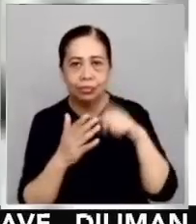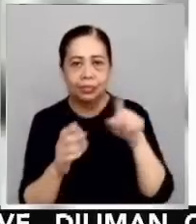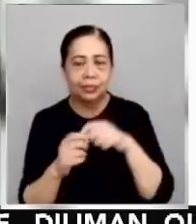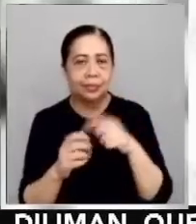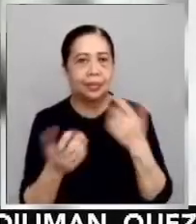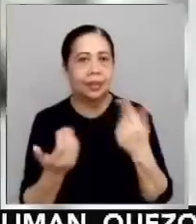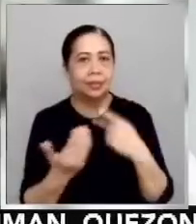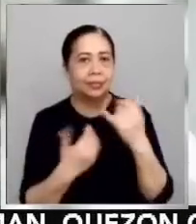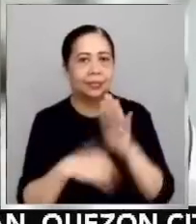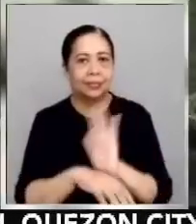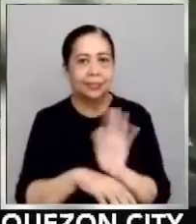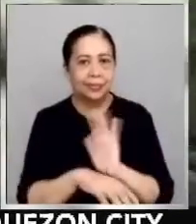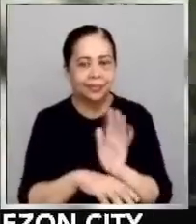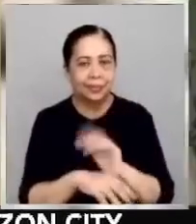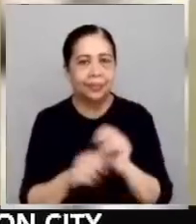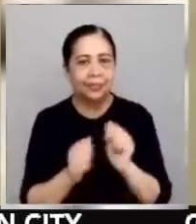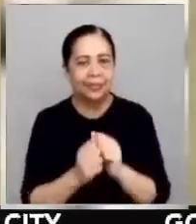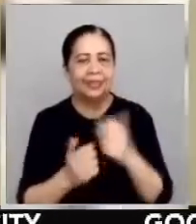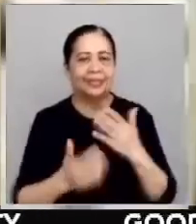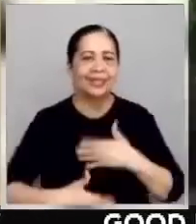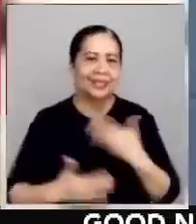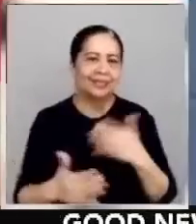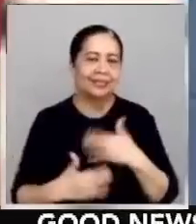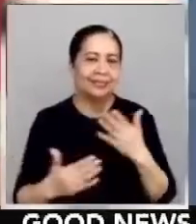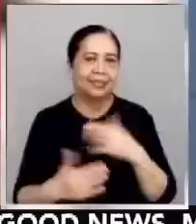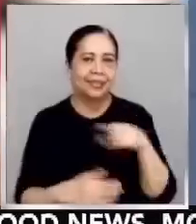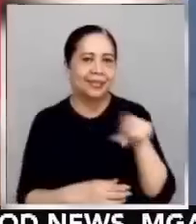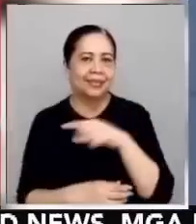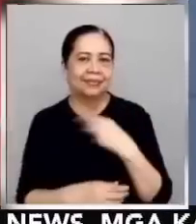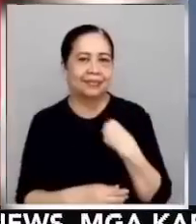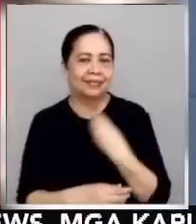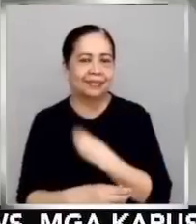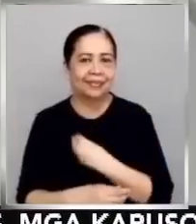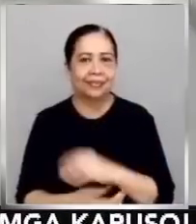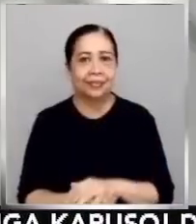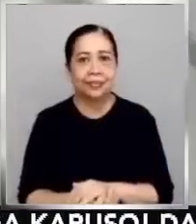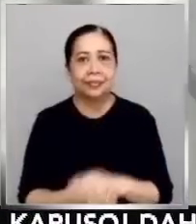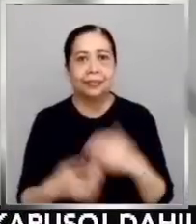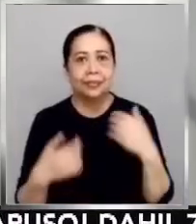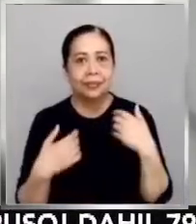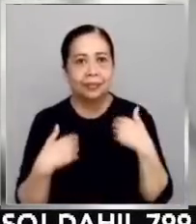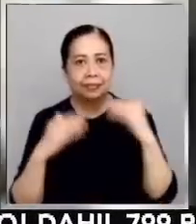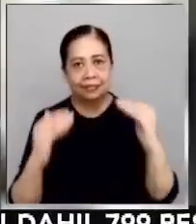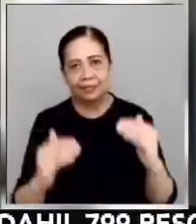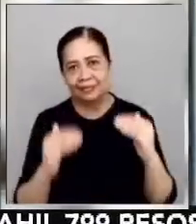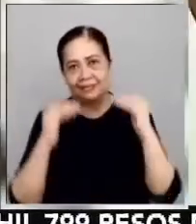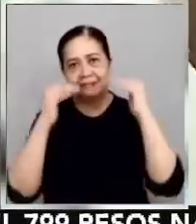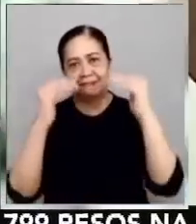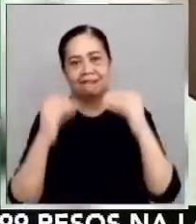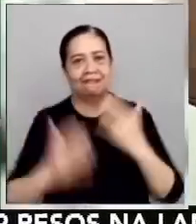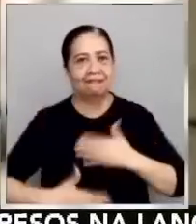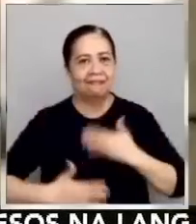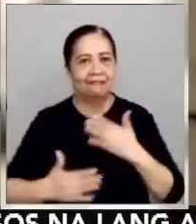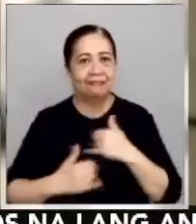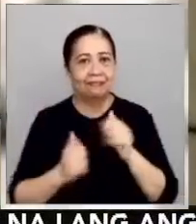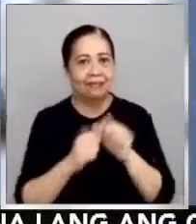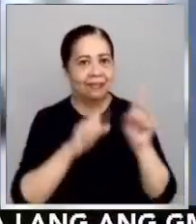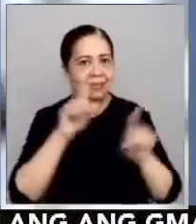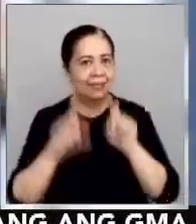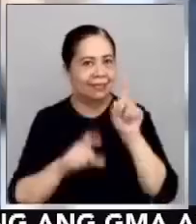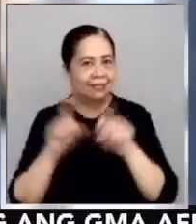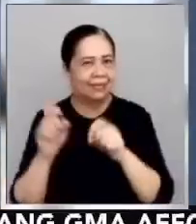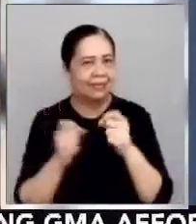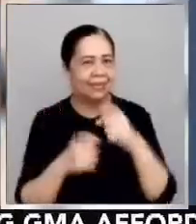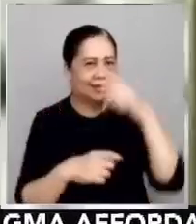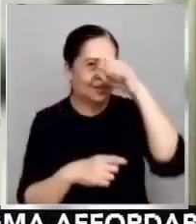projects, nagkatuwaan na ang cast members. Pero ni-level up pa namin ang saya by asking them